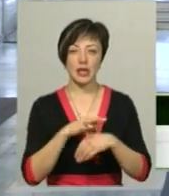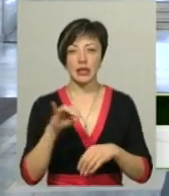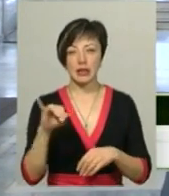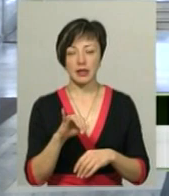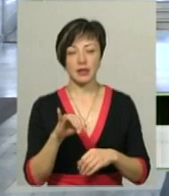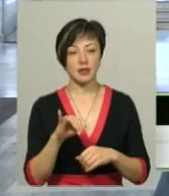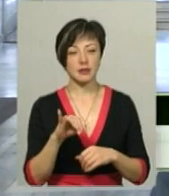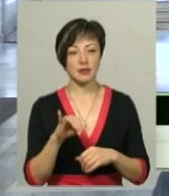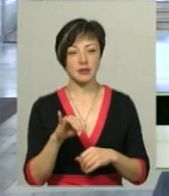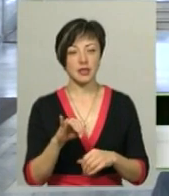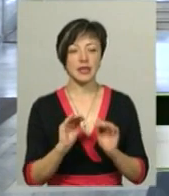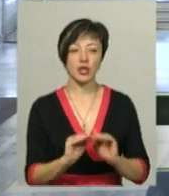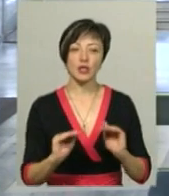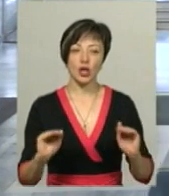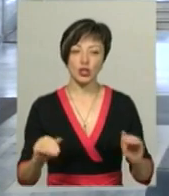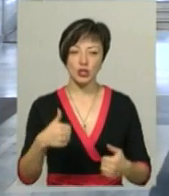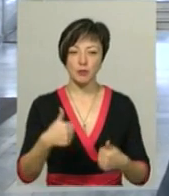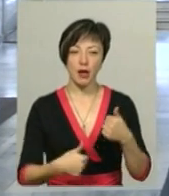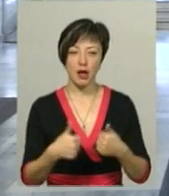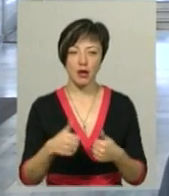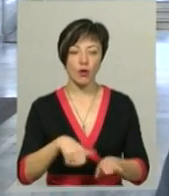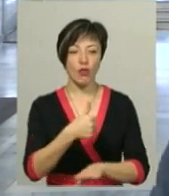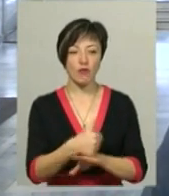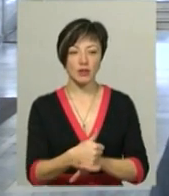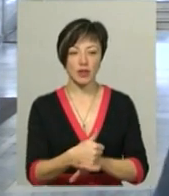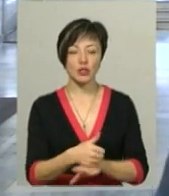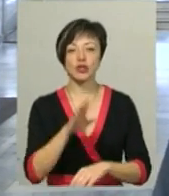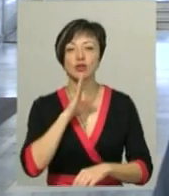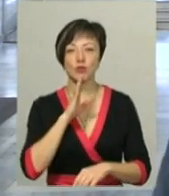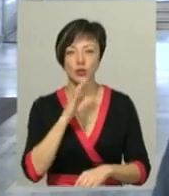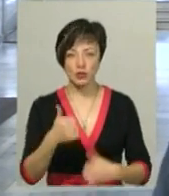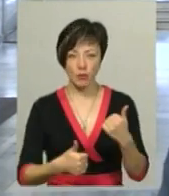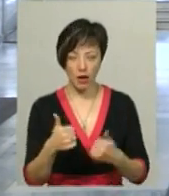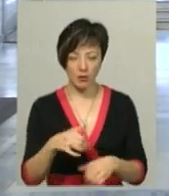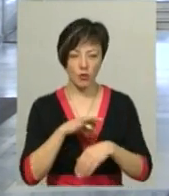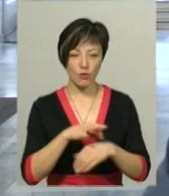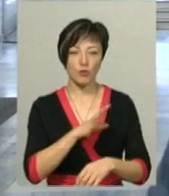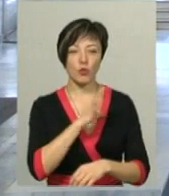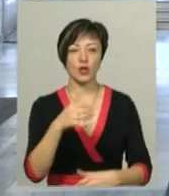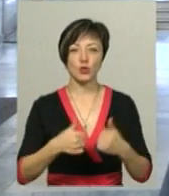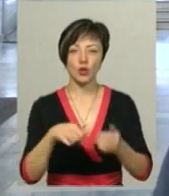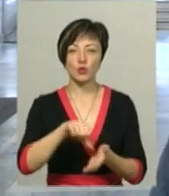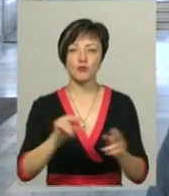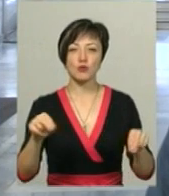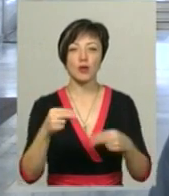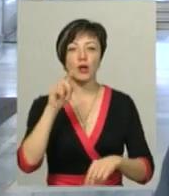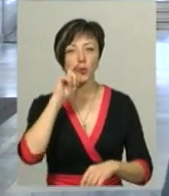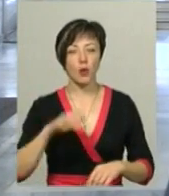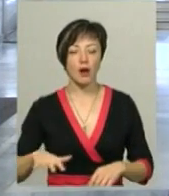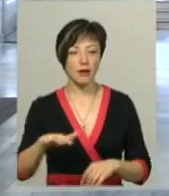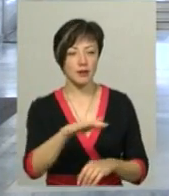і дитячі змагання, саме головне, і жіночі у нас змагання проходили, турніри, і участь в чемпіонаті